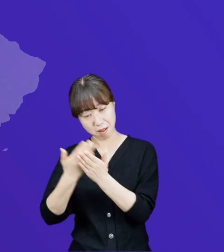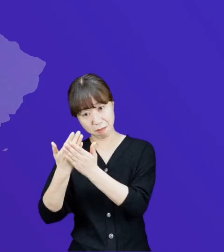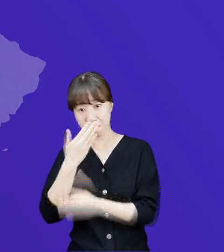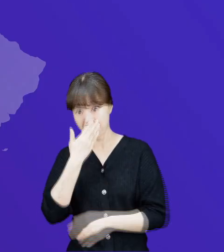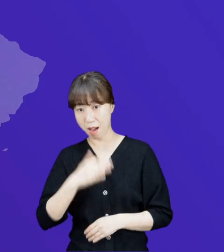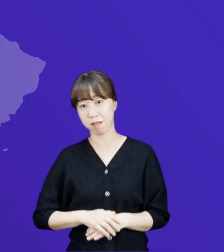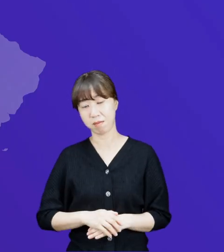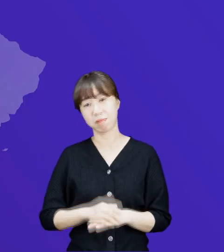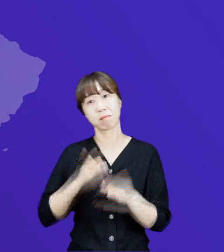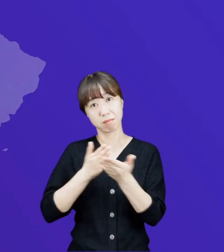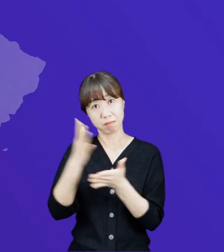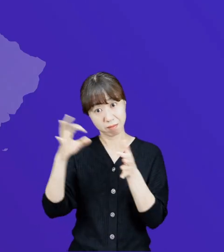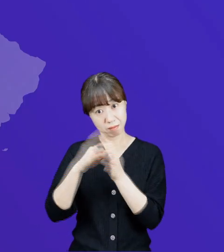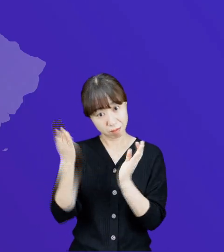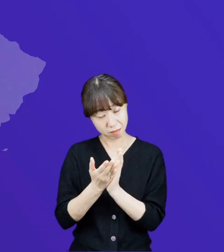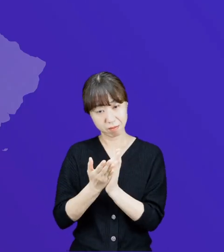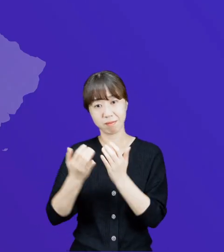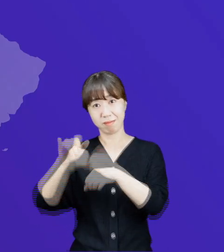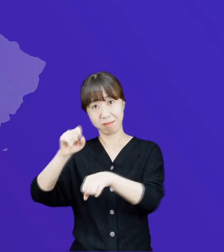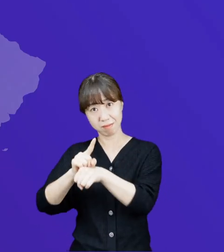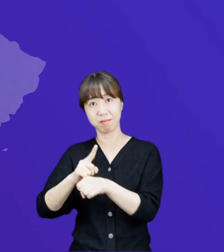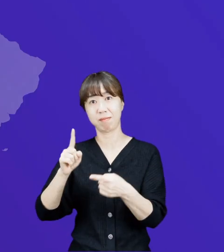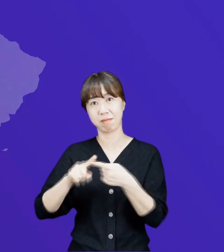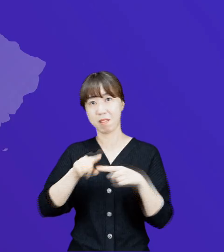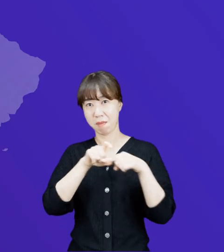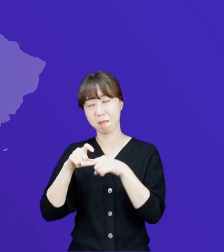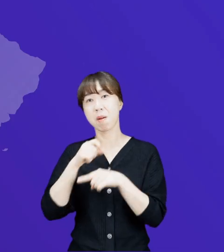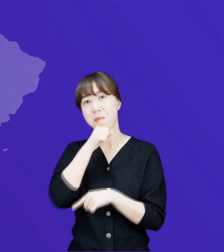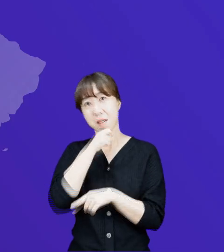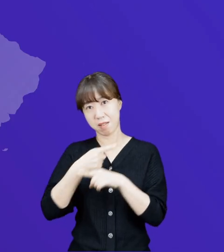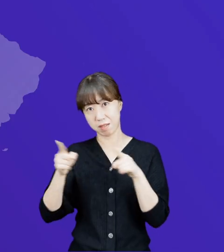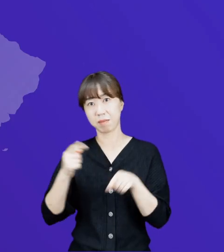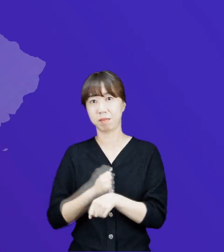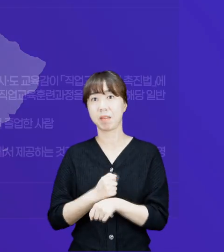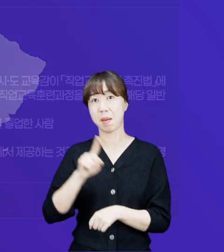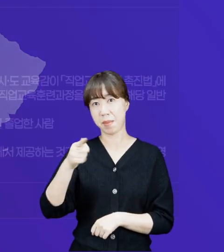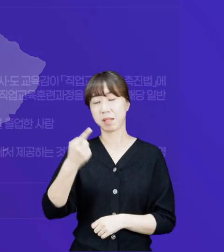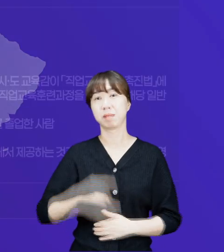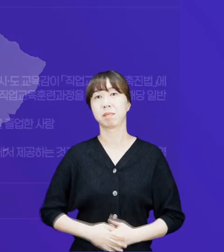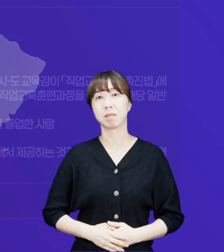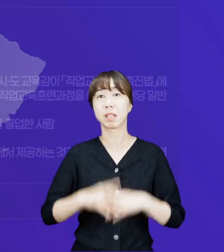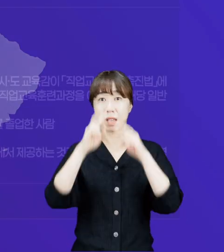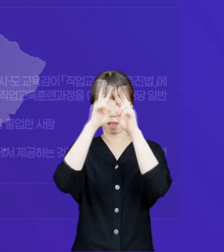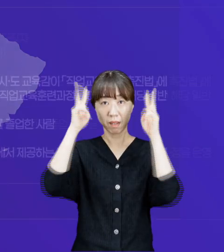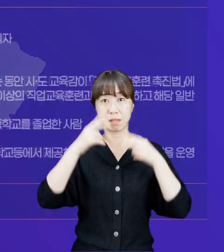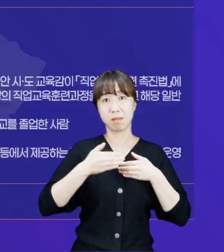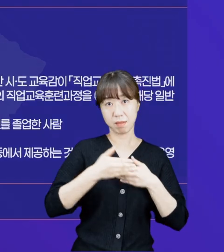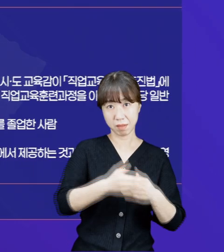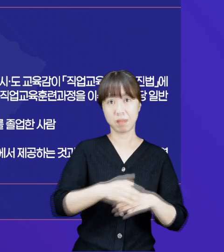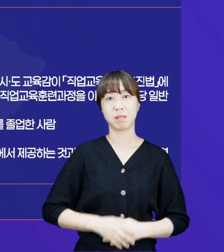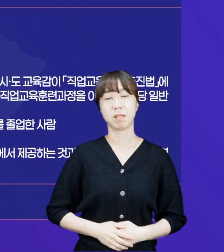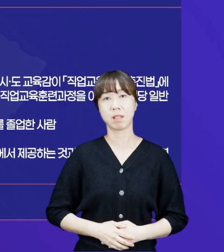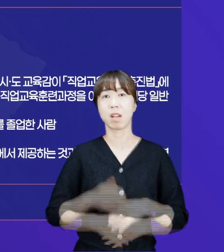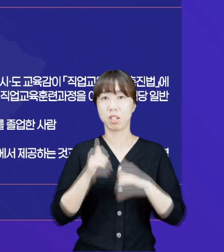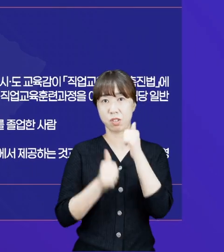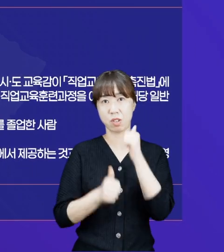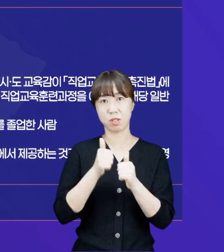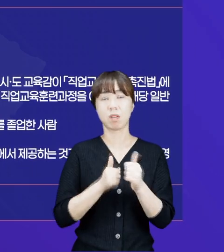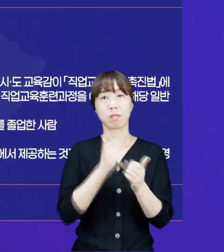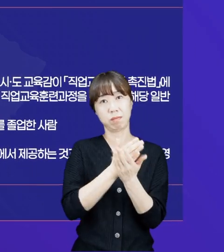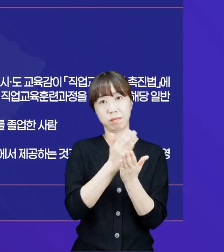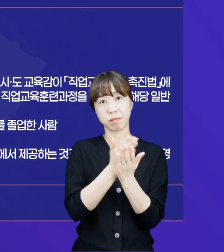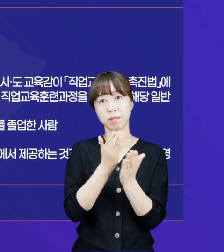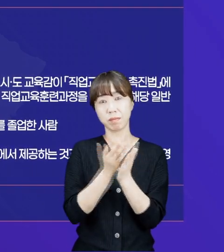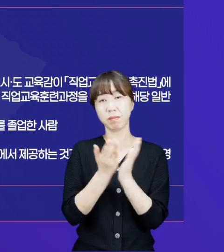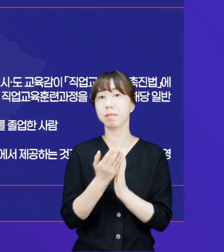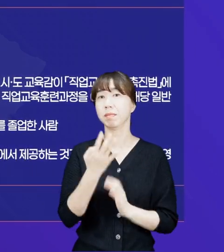가능성, 계열적 합성, 인성 등을 종합적으로 평가하며 배점은 100점입니다. 미래라이프대학은 평생교육 전형,